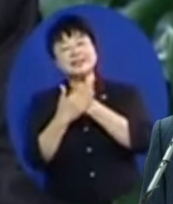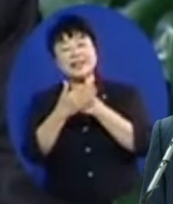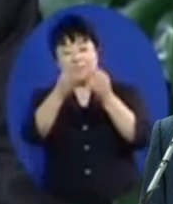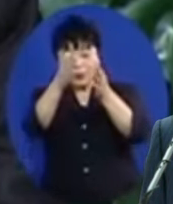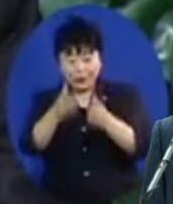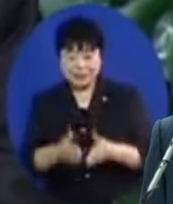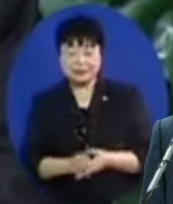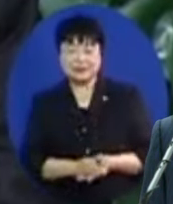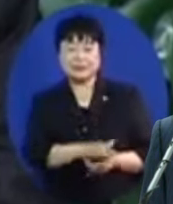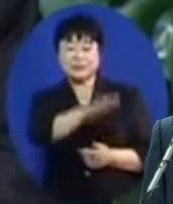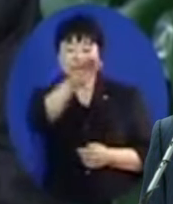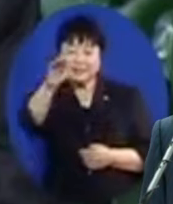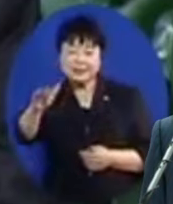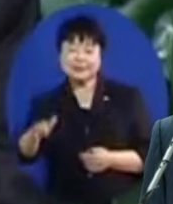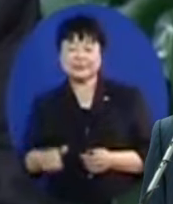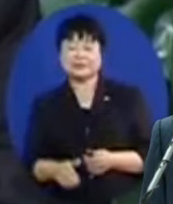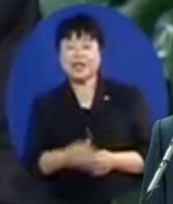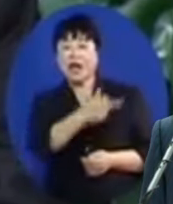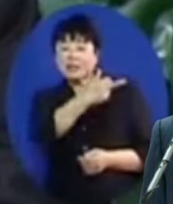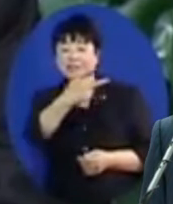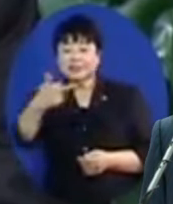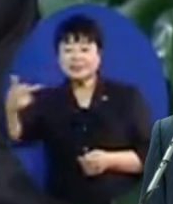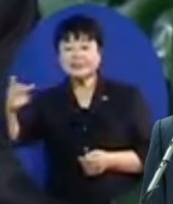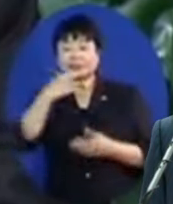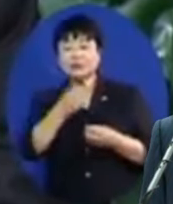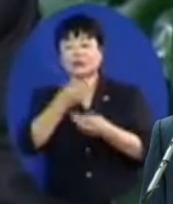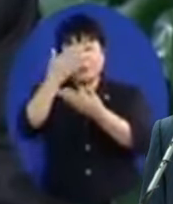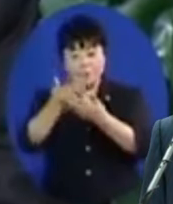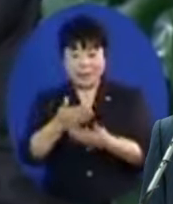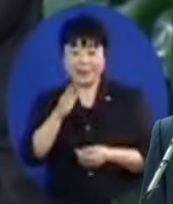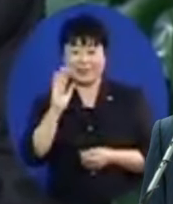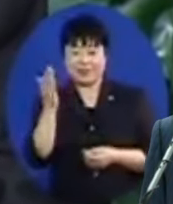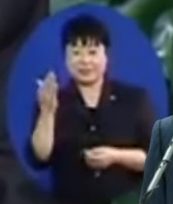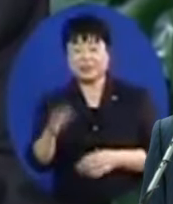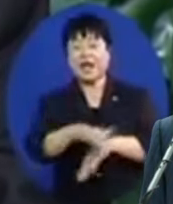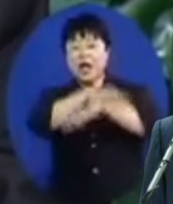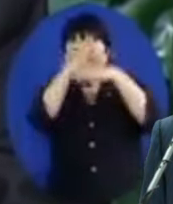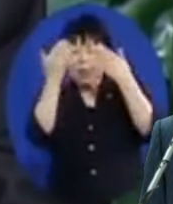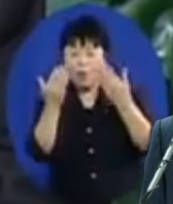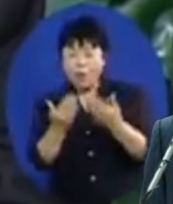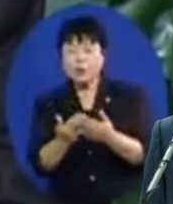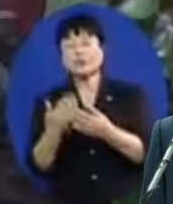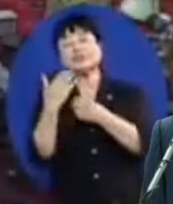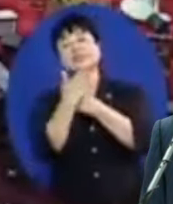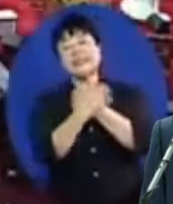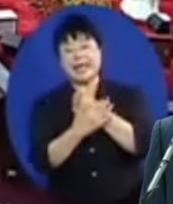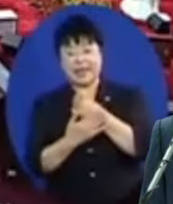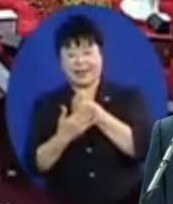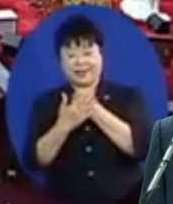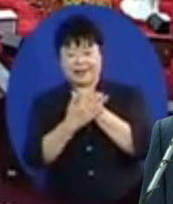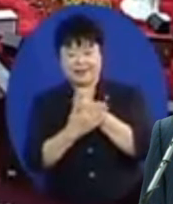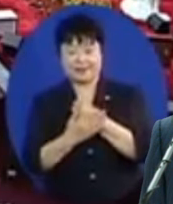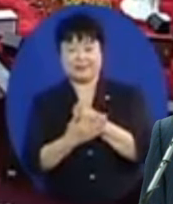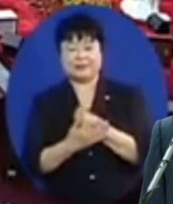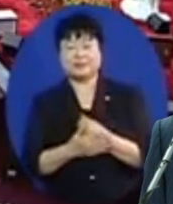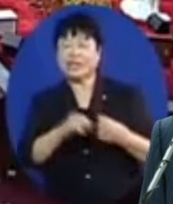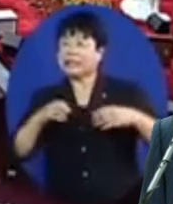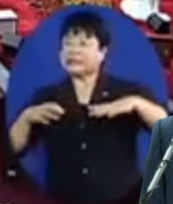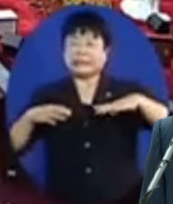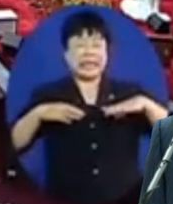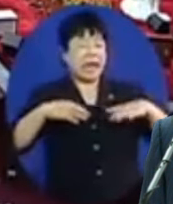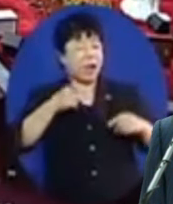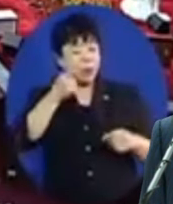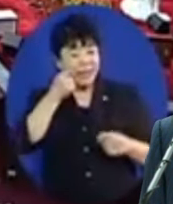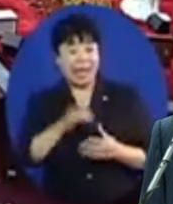말미암아 우리는 이 큰 축복을 받았습니다. 모든 것이 은혜지 우리가 자랑할 것이 아무것도